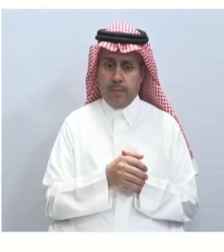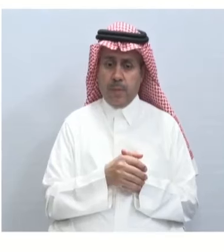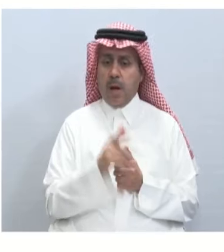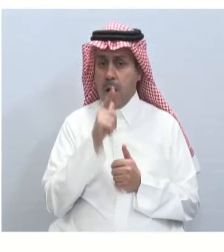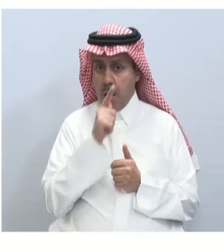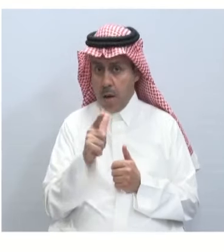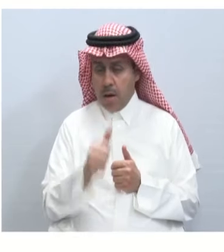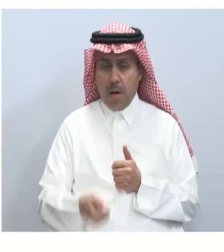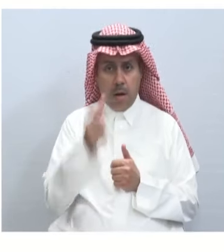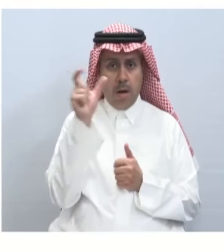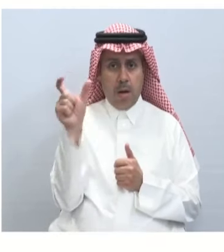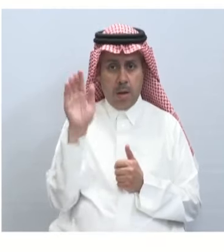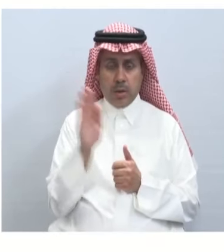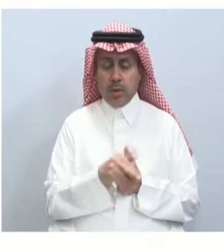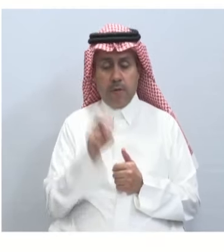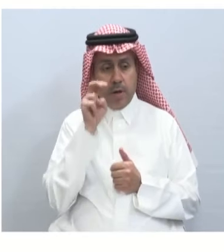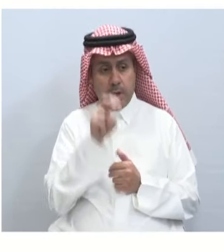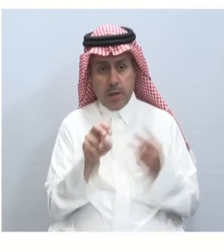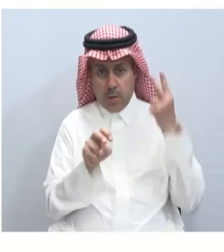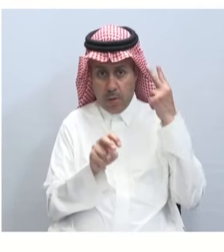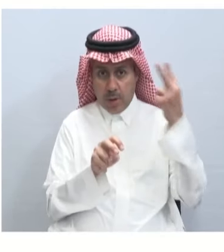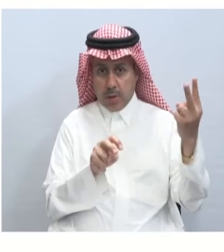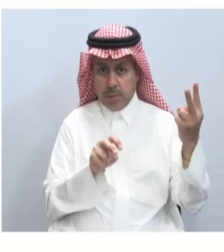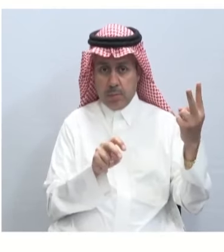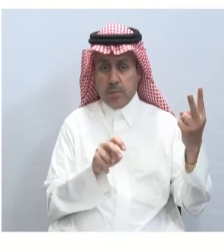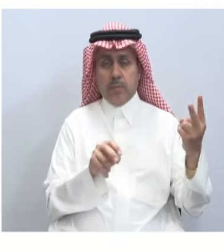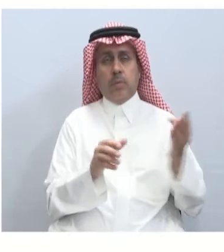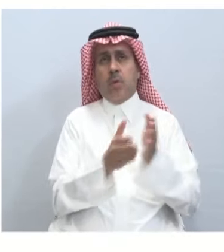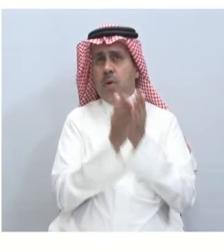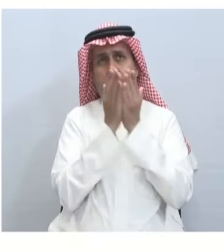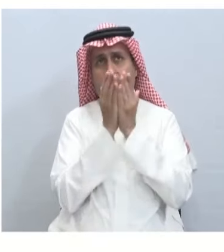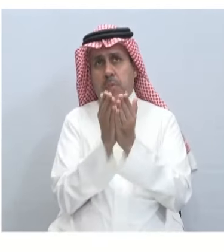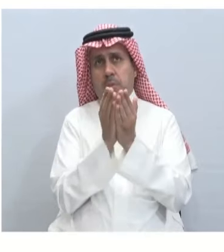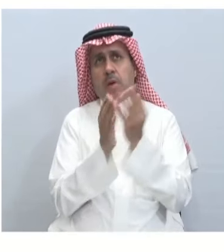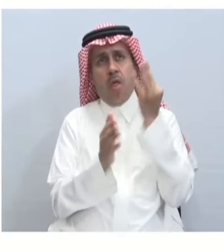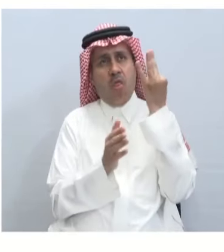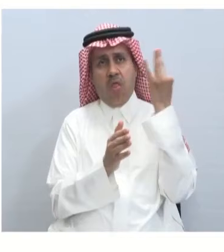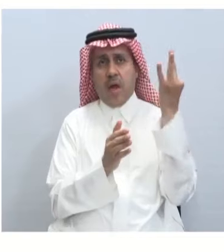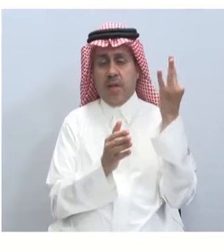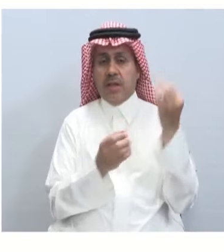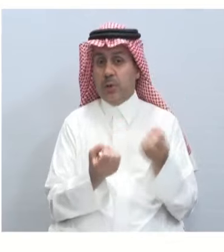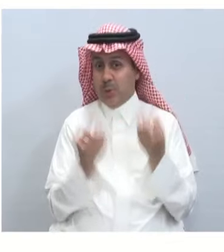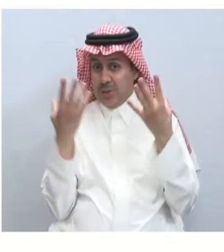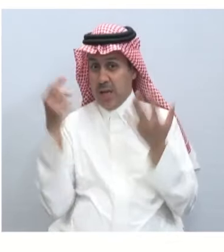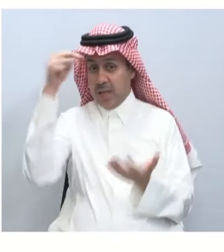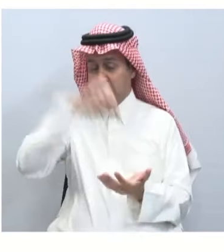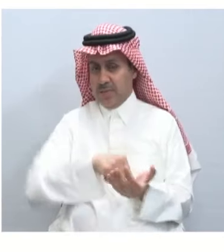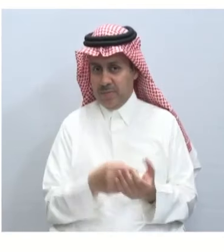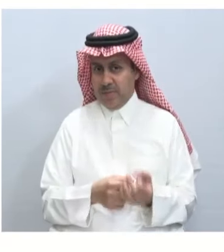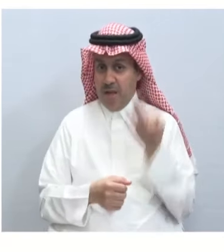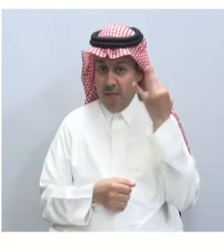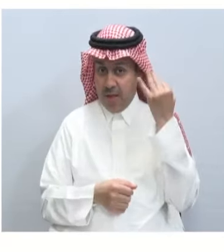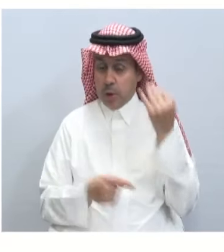قال انس فقد رايت اثنتين وانا ارجو الثالثه ماذا يعني بهذا